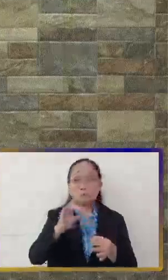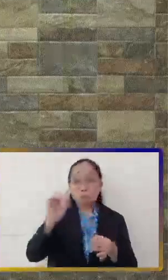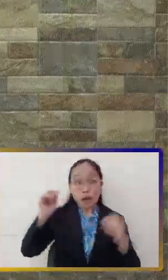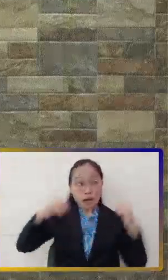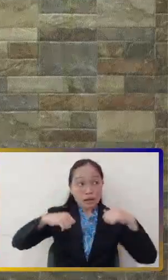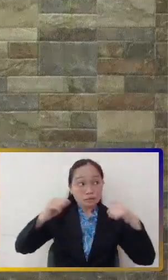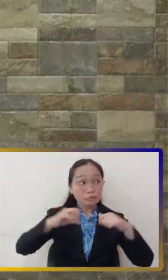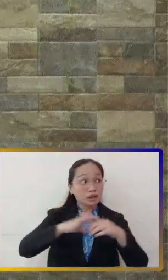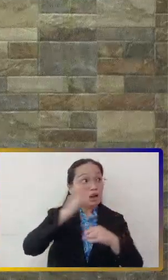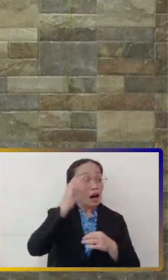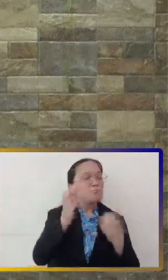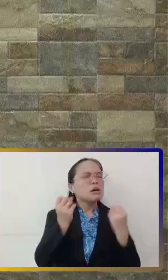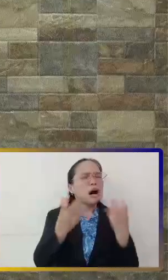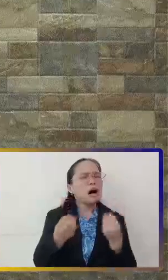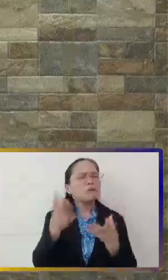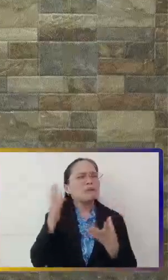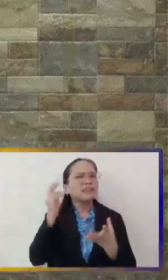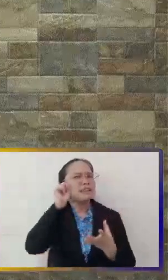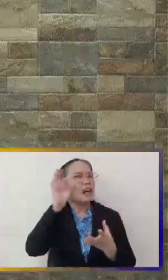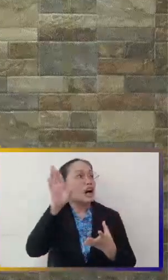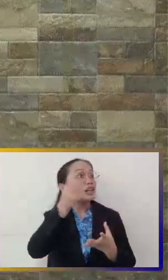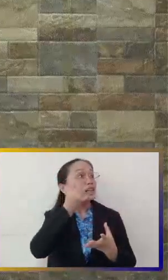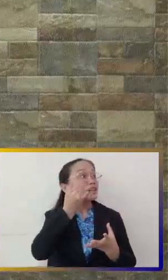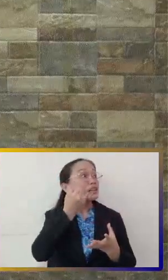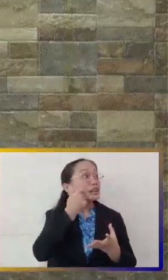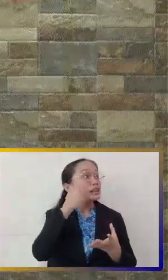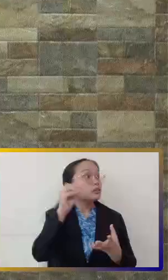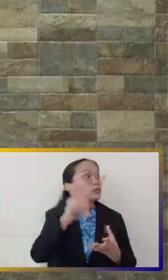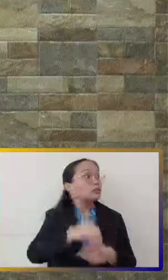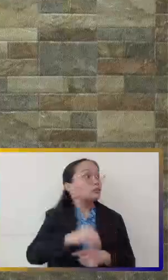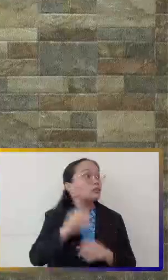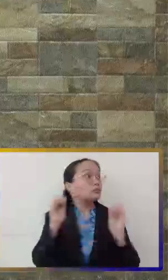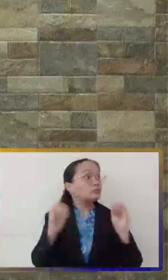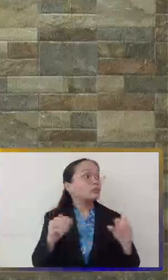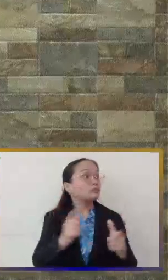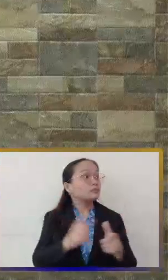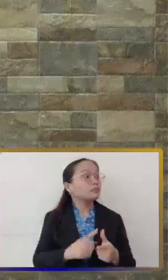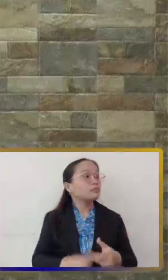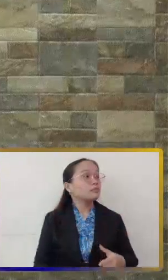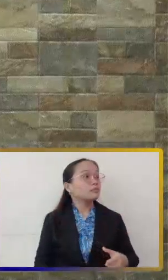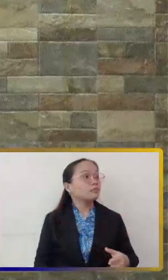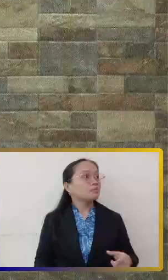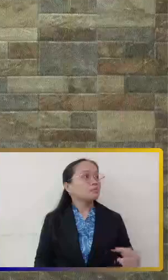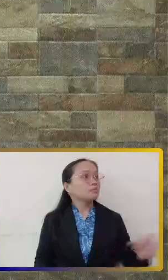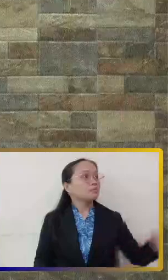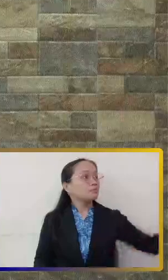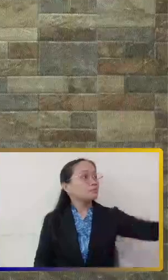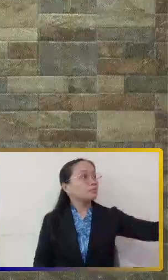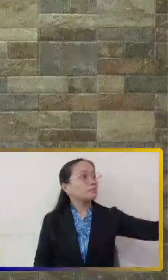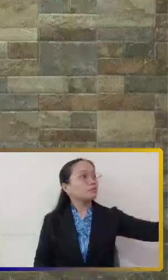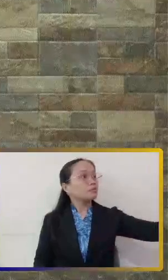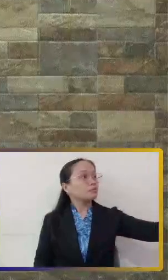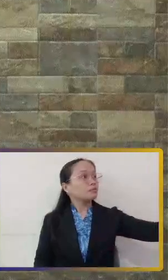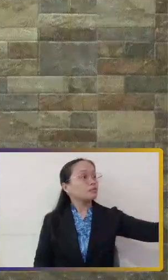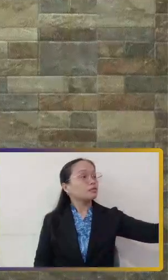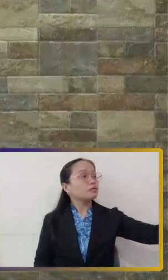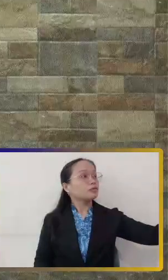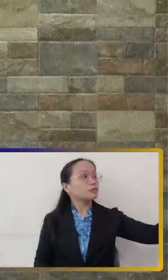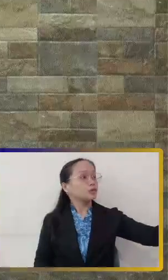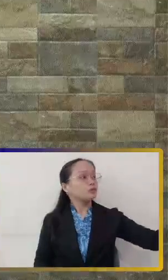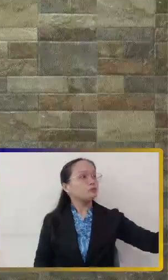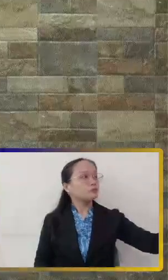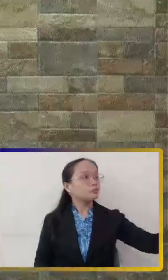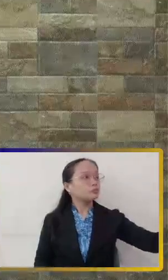binanggit po doon si Janel na nakalagay po doon. Actually, nandun may cherubims pa po doon, mga kapatid,